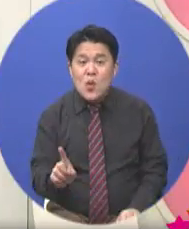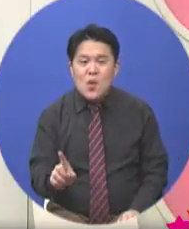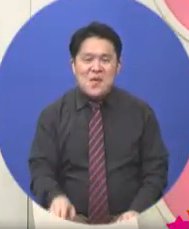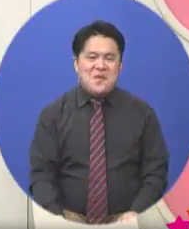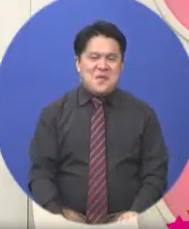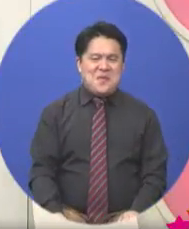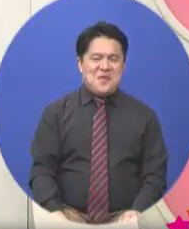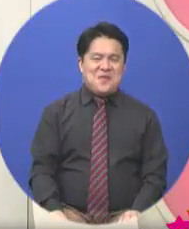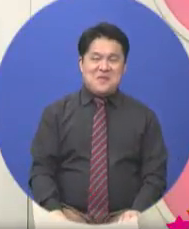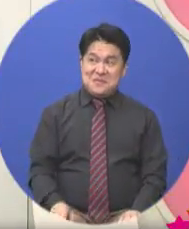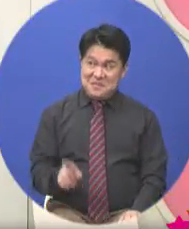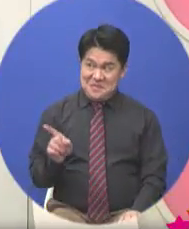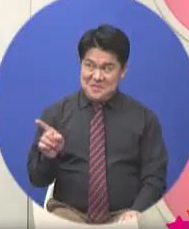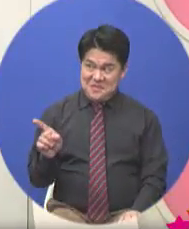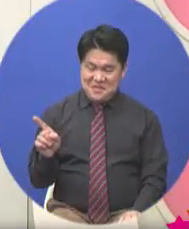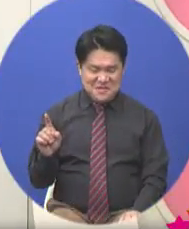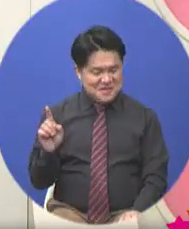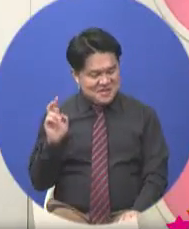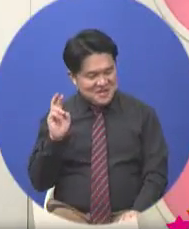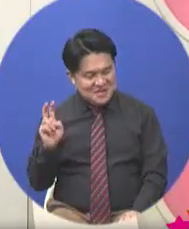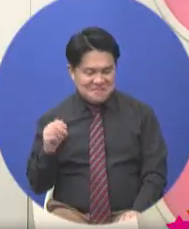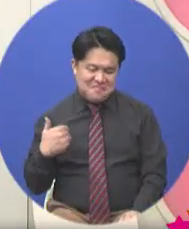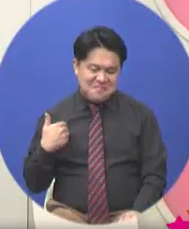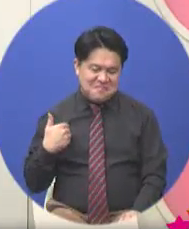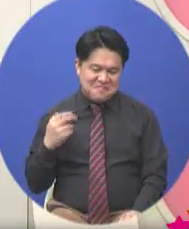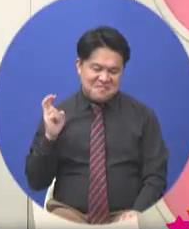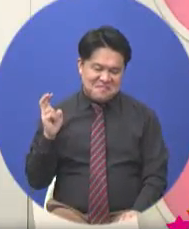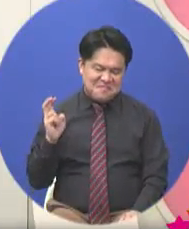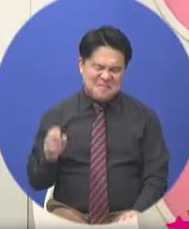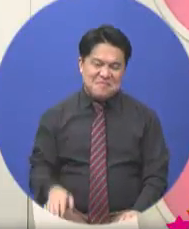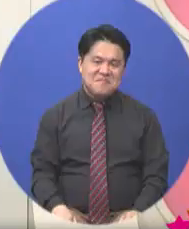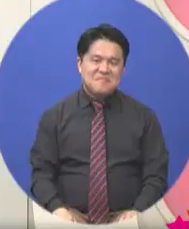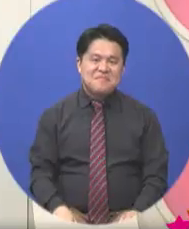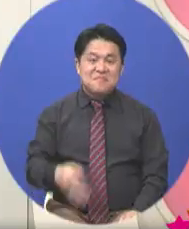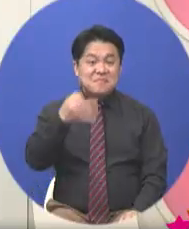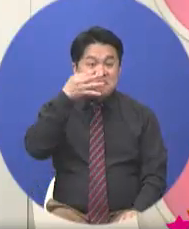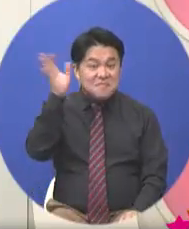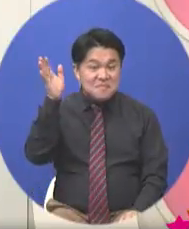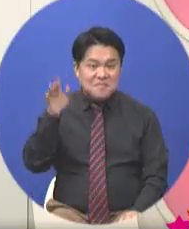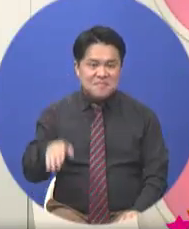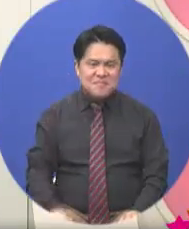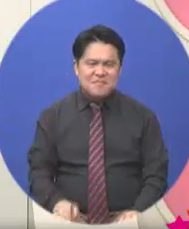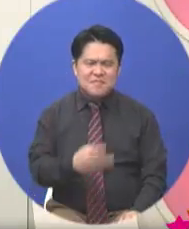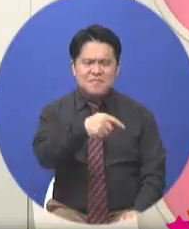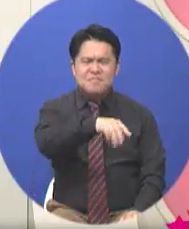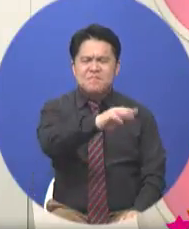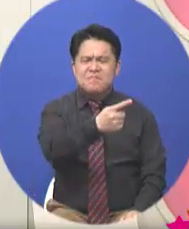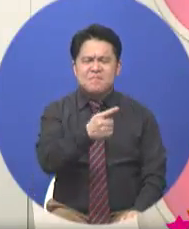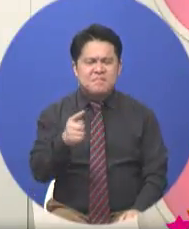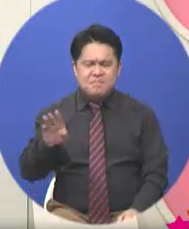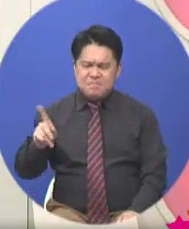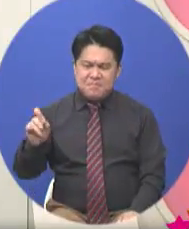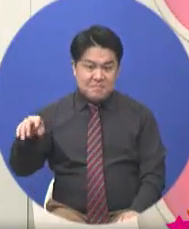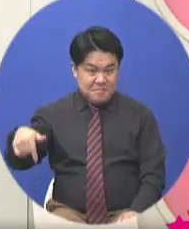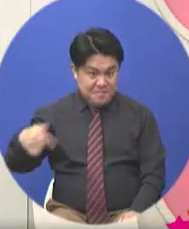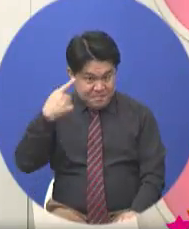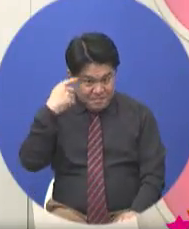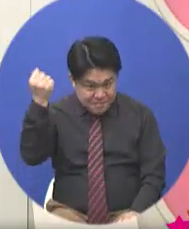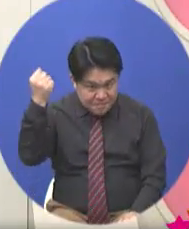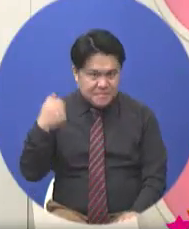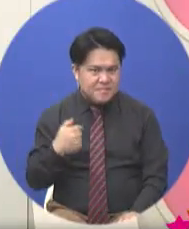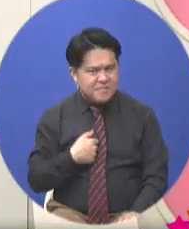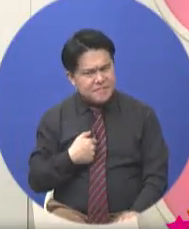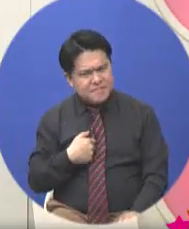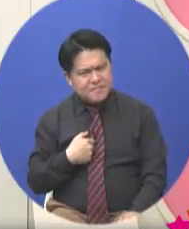아, 유다은 씨는 아직 신세대이기 때문에 네. 뭐 튜브라든지 방송 뭐 이런 거 생각할 수 있지만 네.